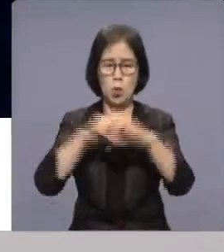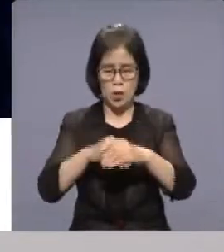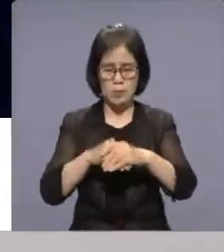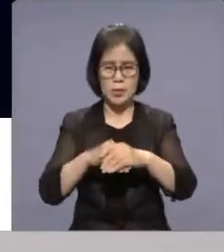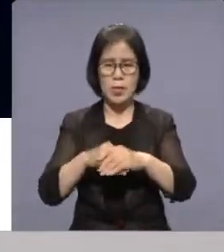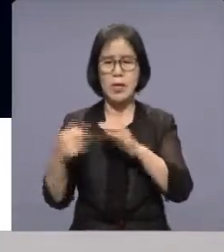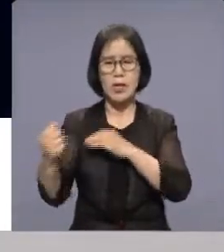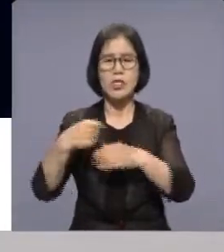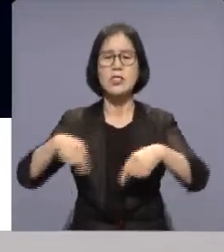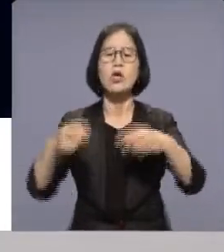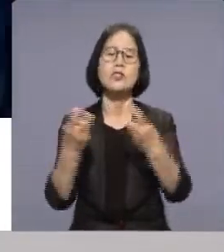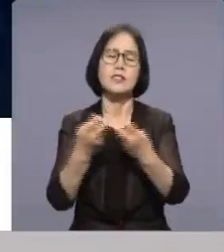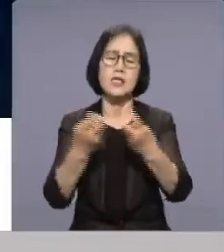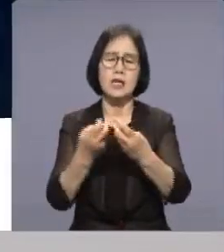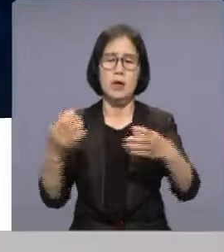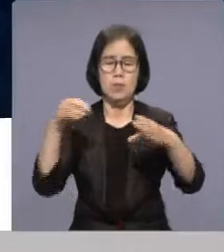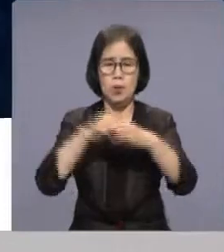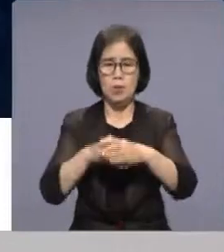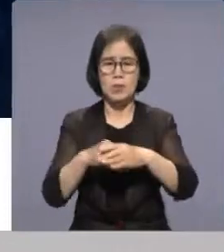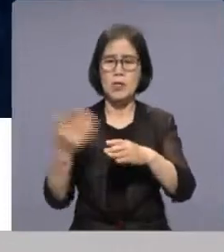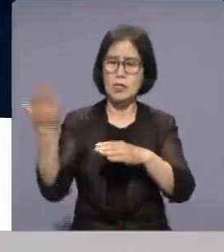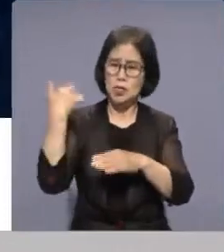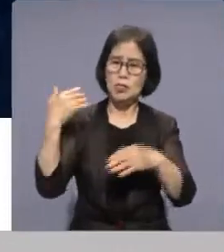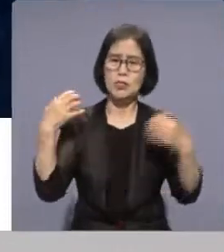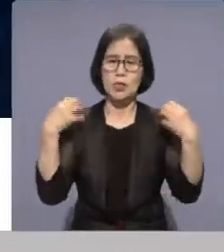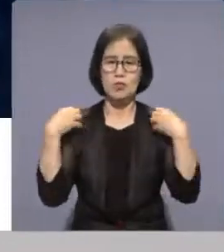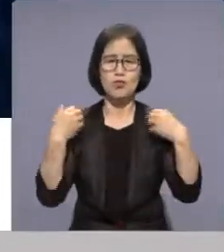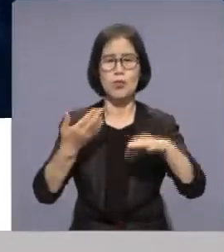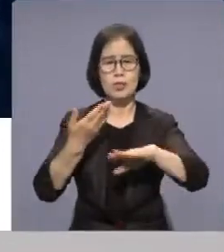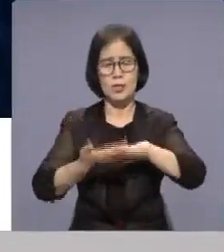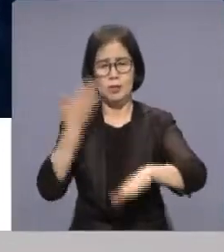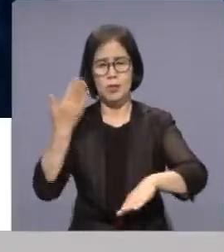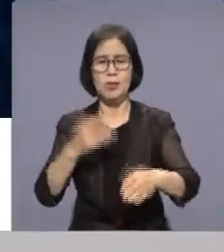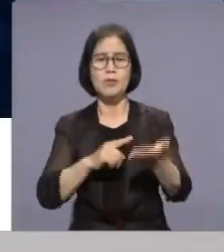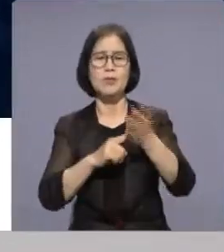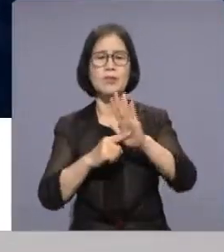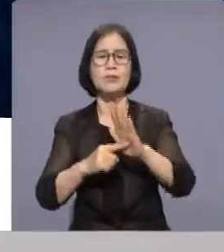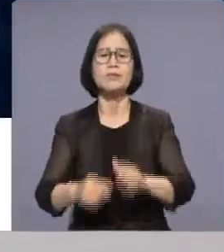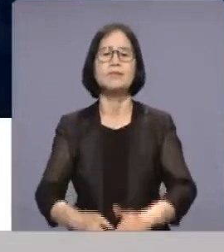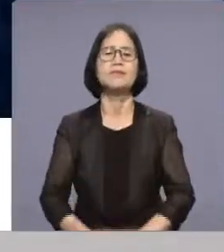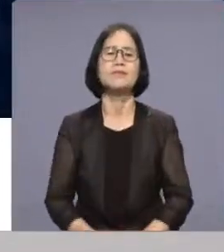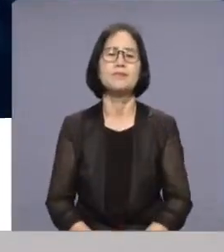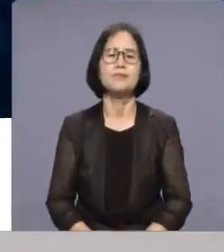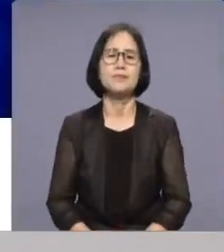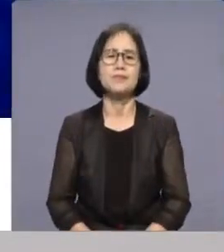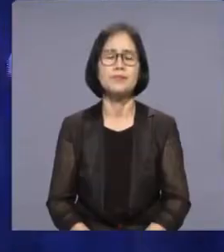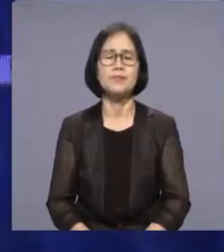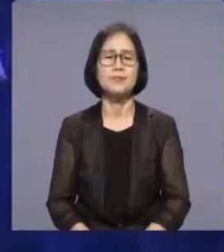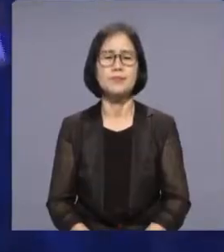제시해 이전 정부와의 차별화에도 나섰습니다. 김용재 기자입니다.